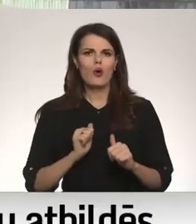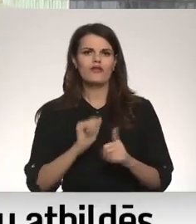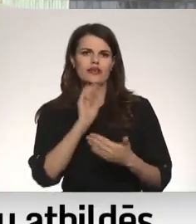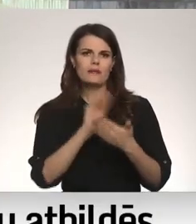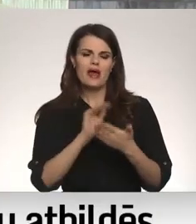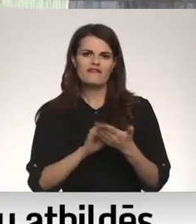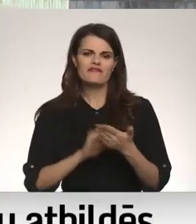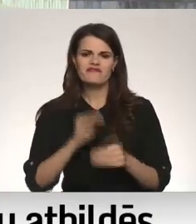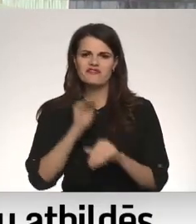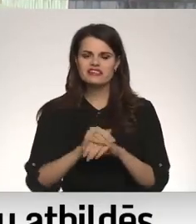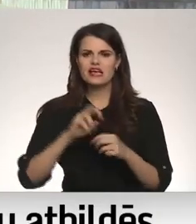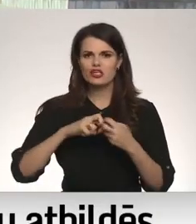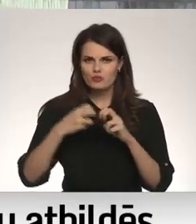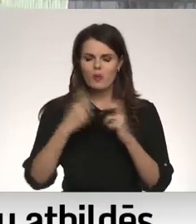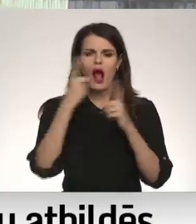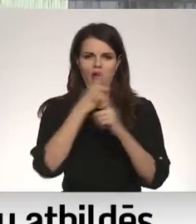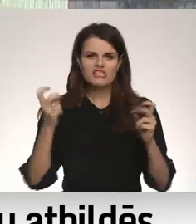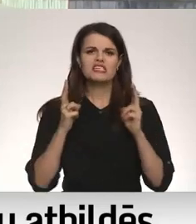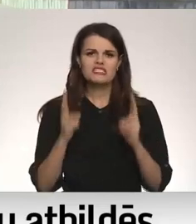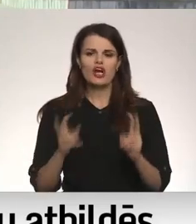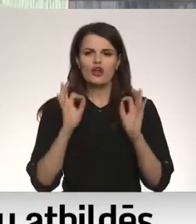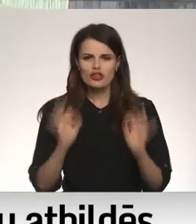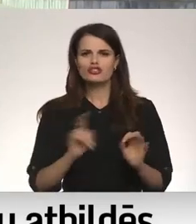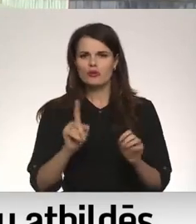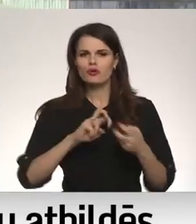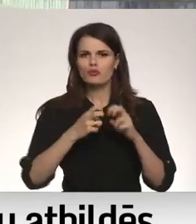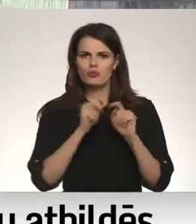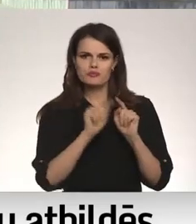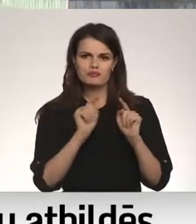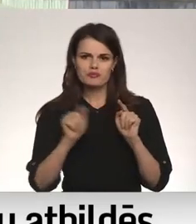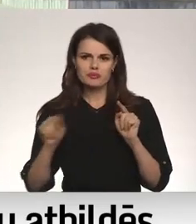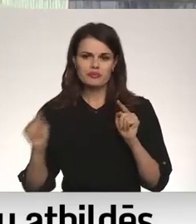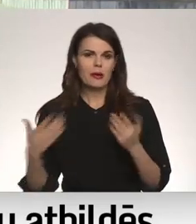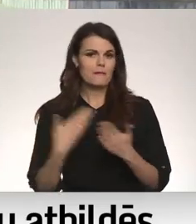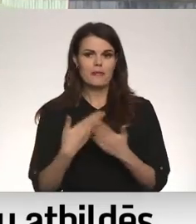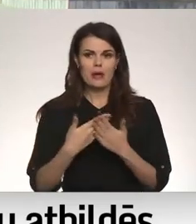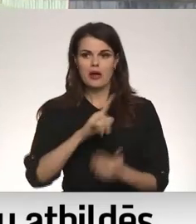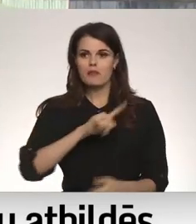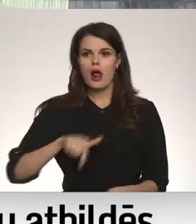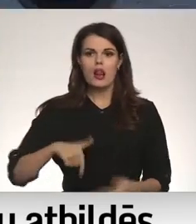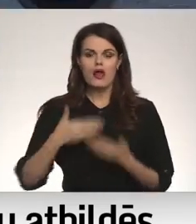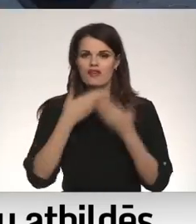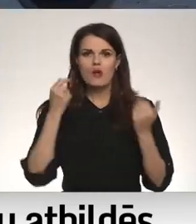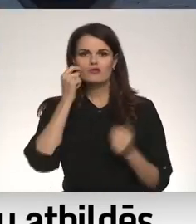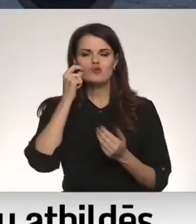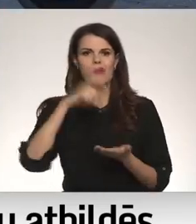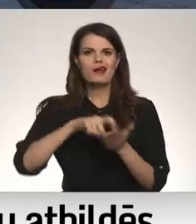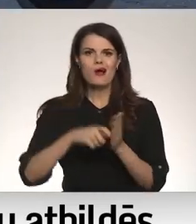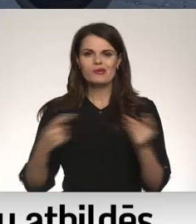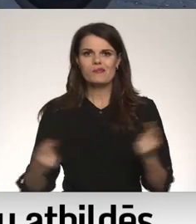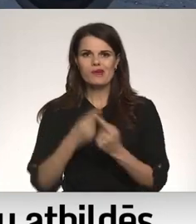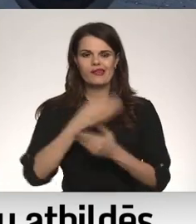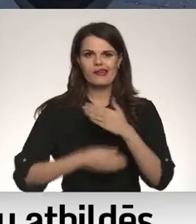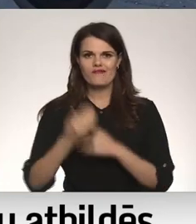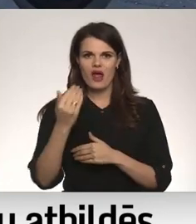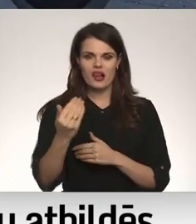problēmas, atzītas problēmas, ka mums tiešām ir problēma tāda. Mums, piemēram, Latvijā nav zobārstu kabinetu pieejamu. Mēs esam izveidojuši